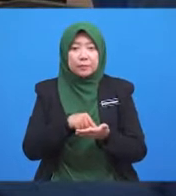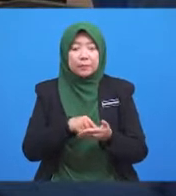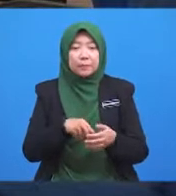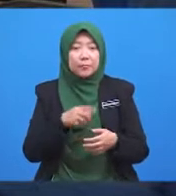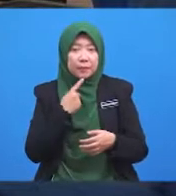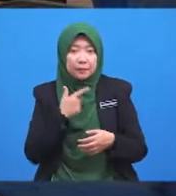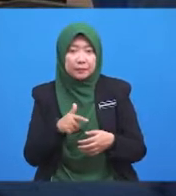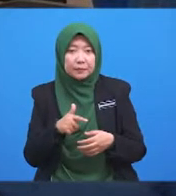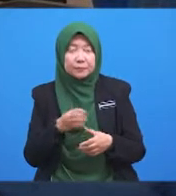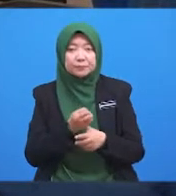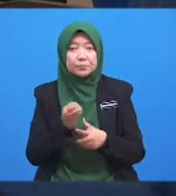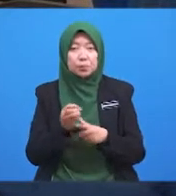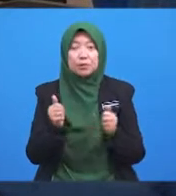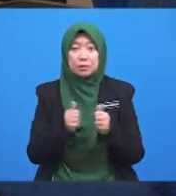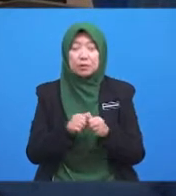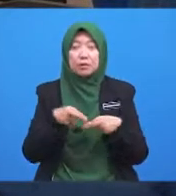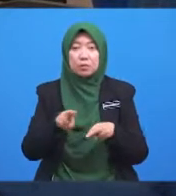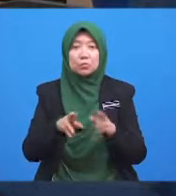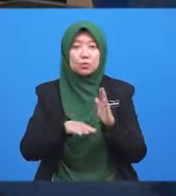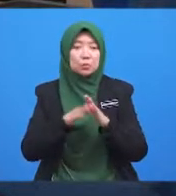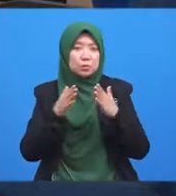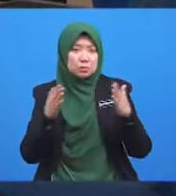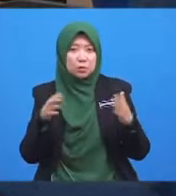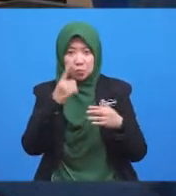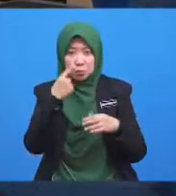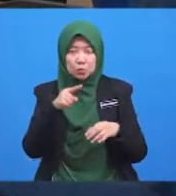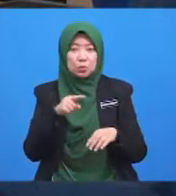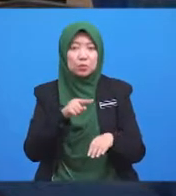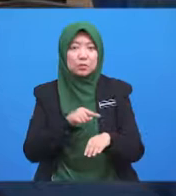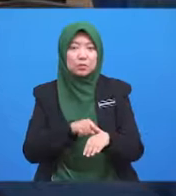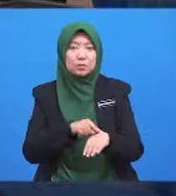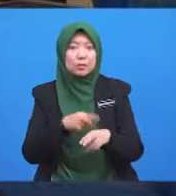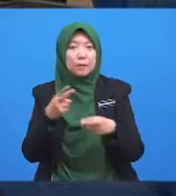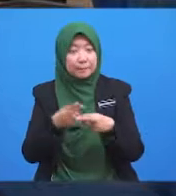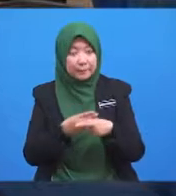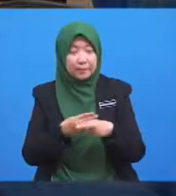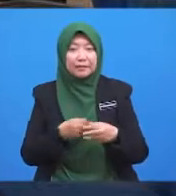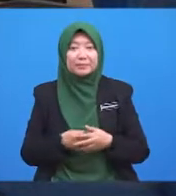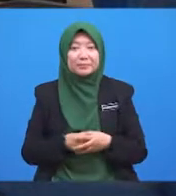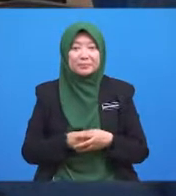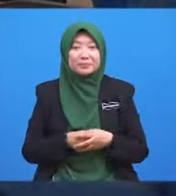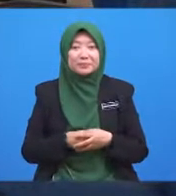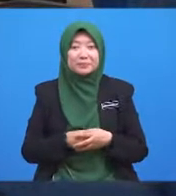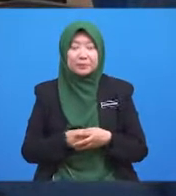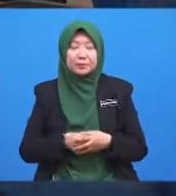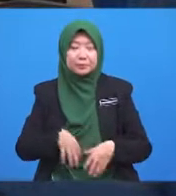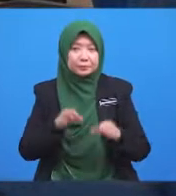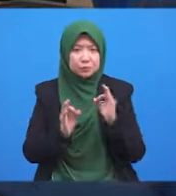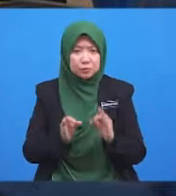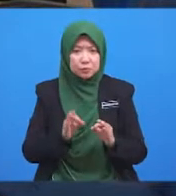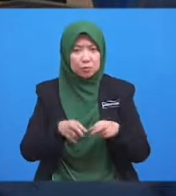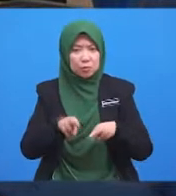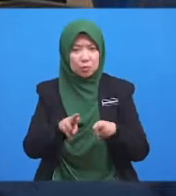lama atau dengan arus yang lebih besar untuk jangka masa yang lebih pendek. Jika arus